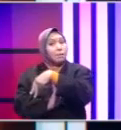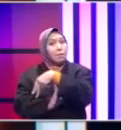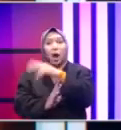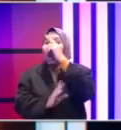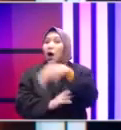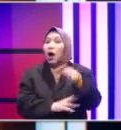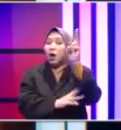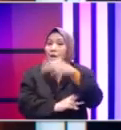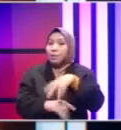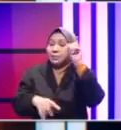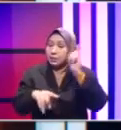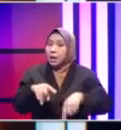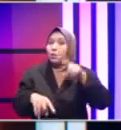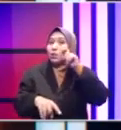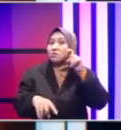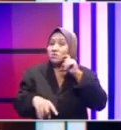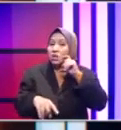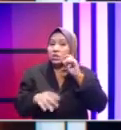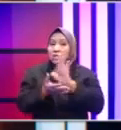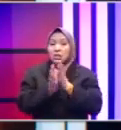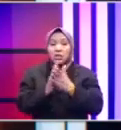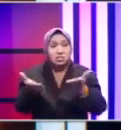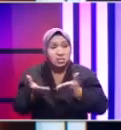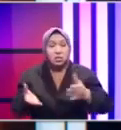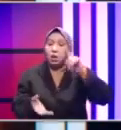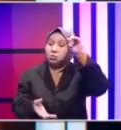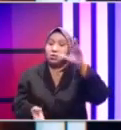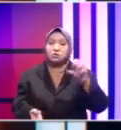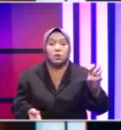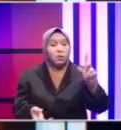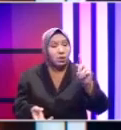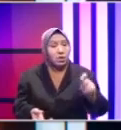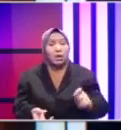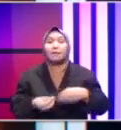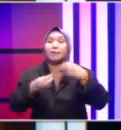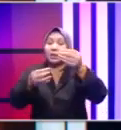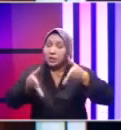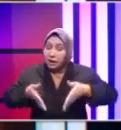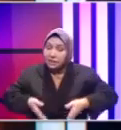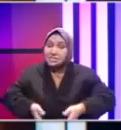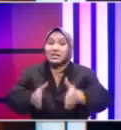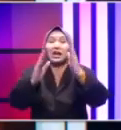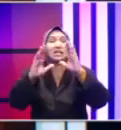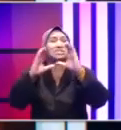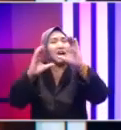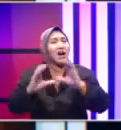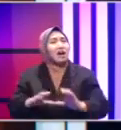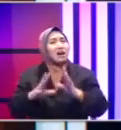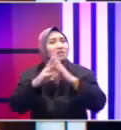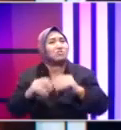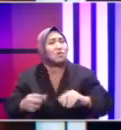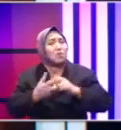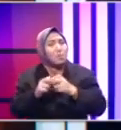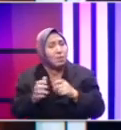haram Mashudi tidak boleh berjima' maka disini Allah Subhanahu Wa Ta'ala memberikan Jalan Penyelesaian Apakah Jalan